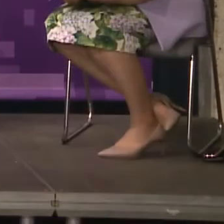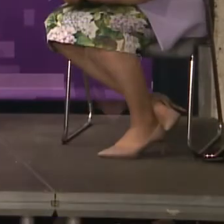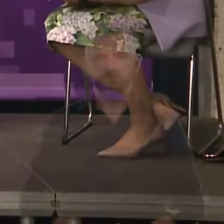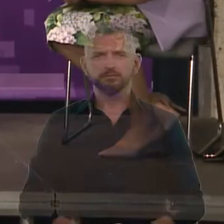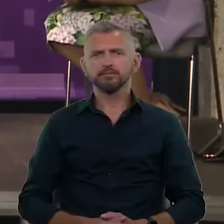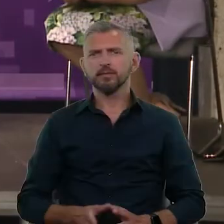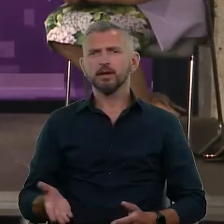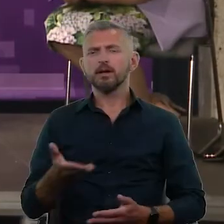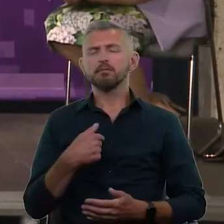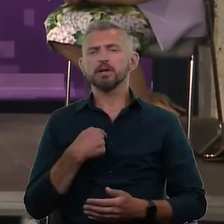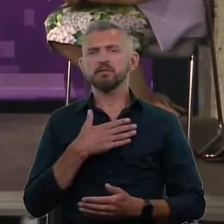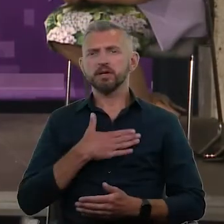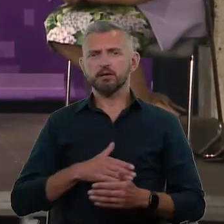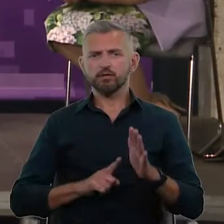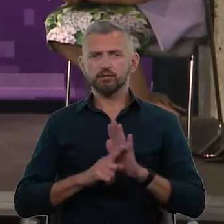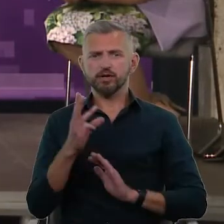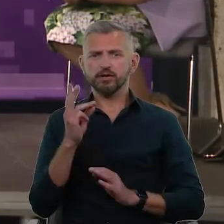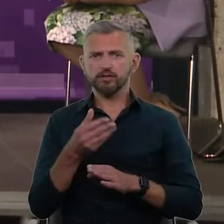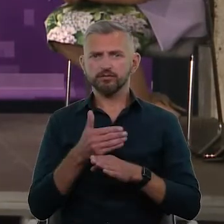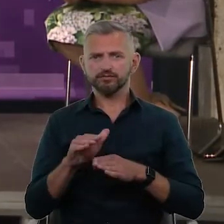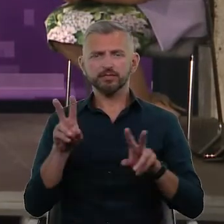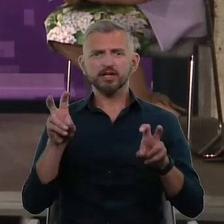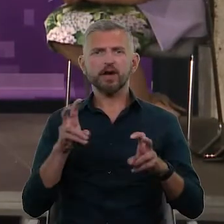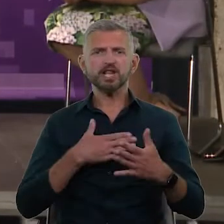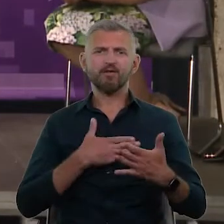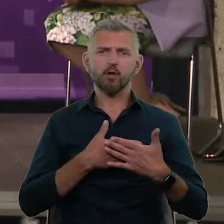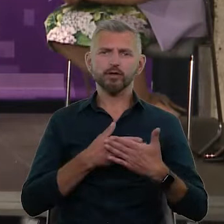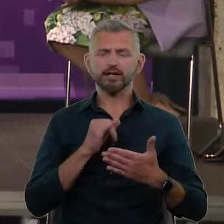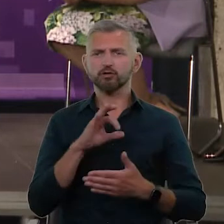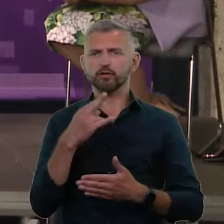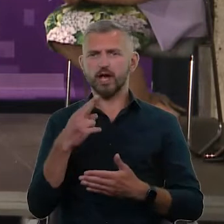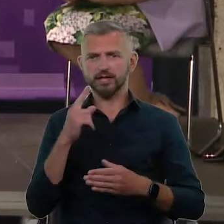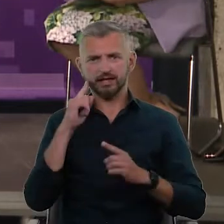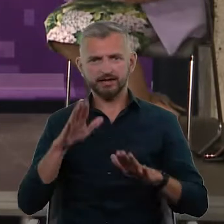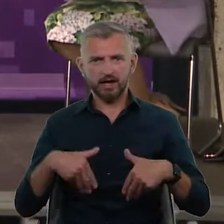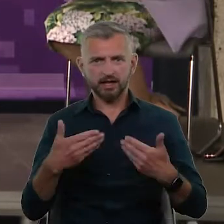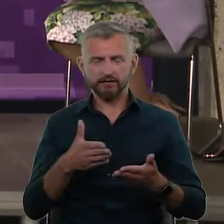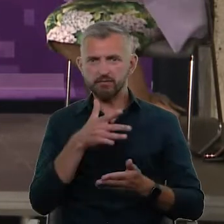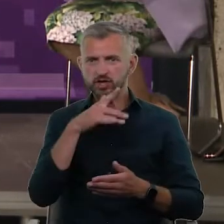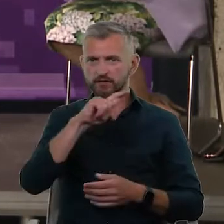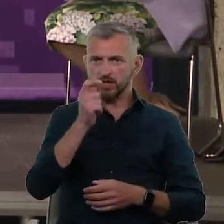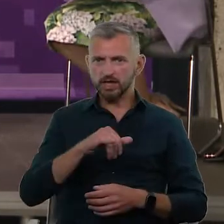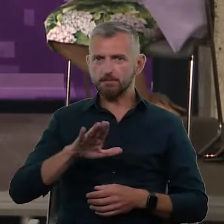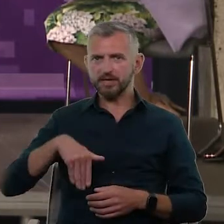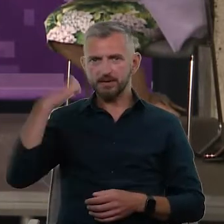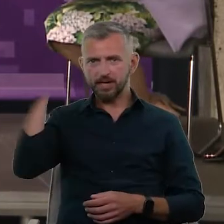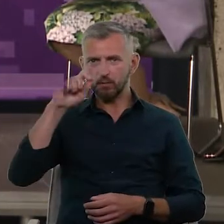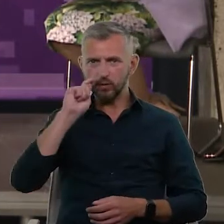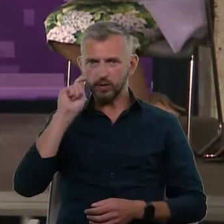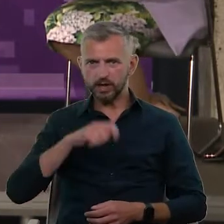та називається «Волонтерські та соціальні ініціативи під час війни та після перемоги України». І в першу